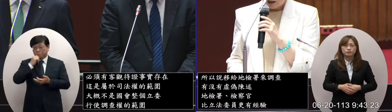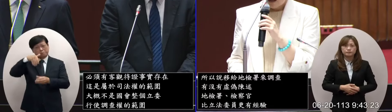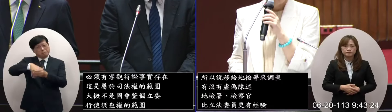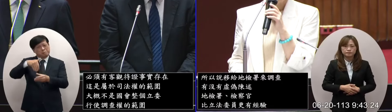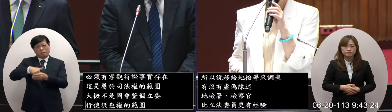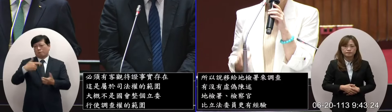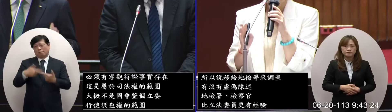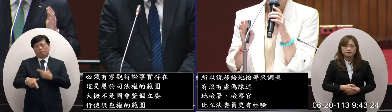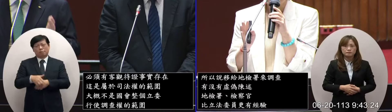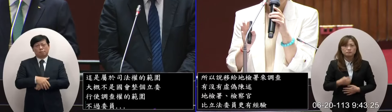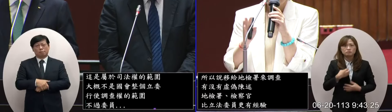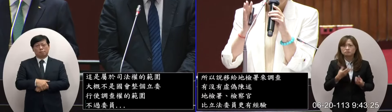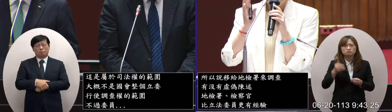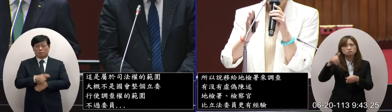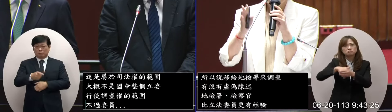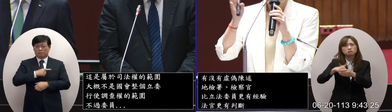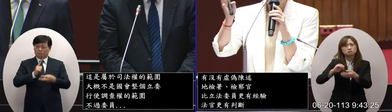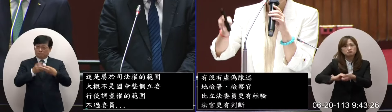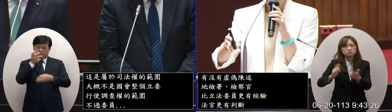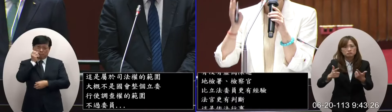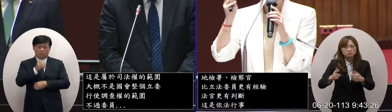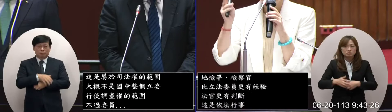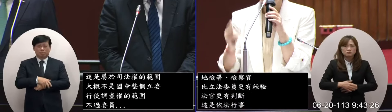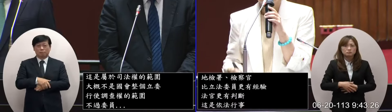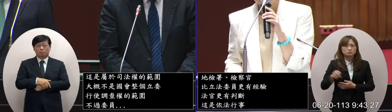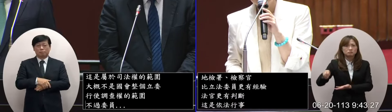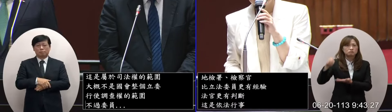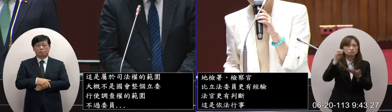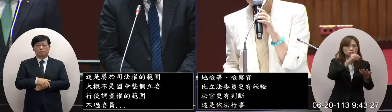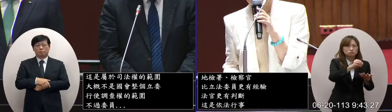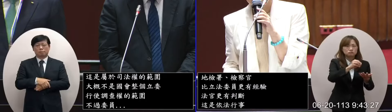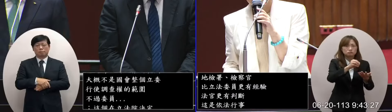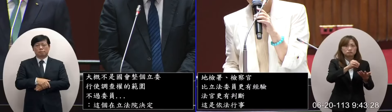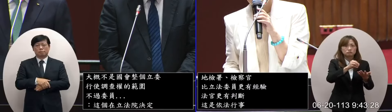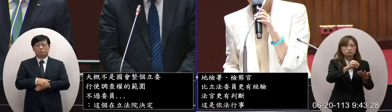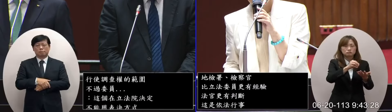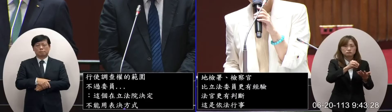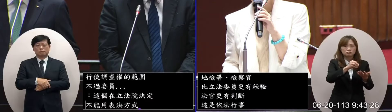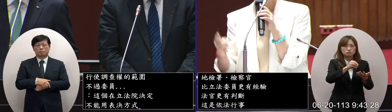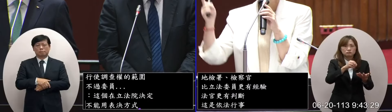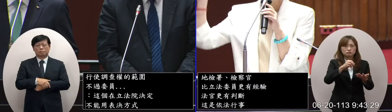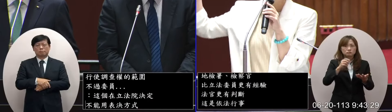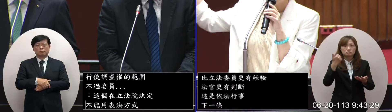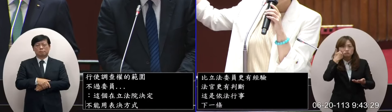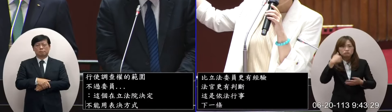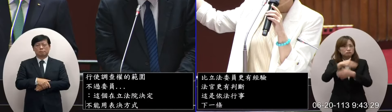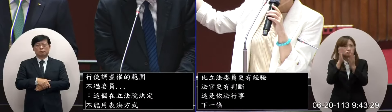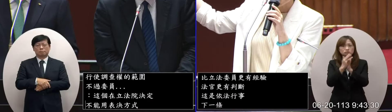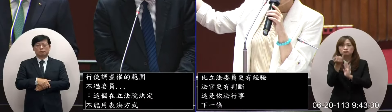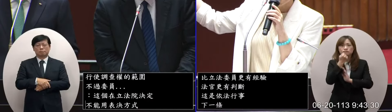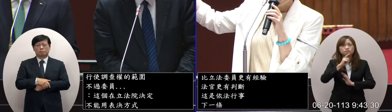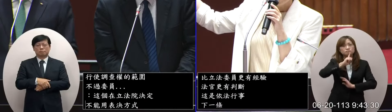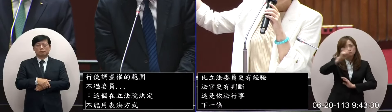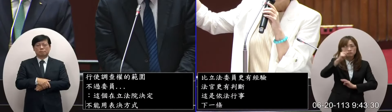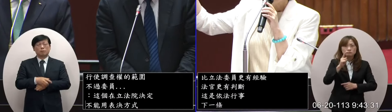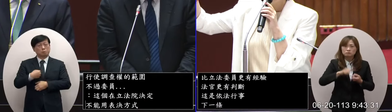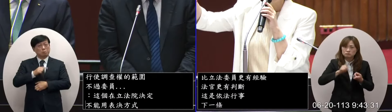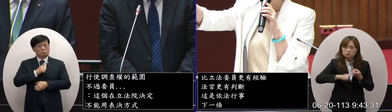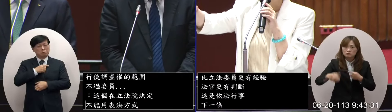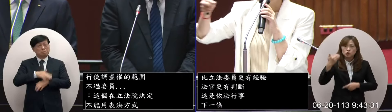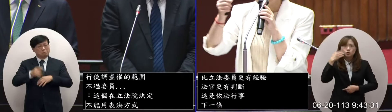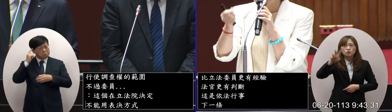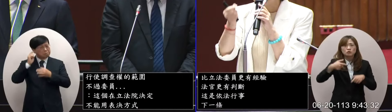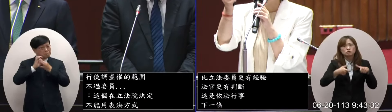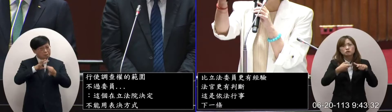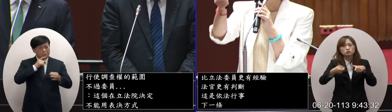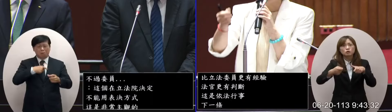表决的方式啊。 我没有表决，这是 非常主观。 我们把他移送，任何人都可以告发，不是吗？ 不是用一个人。 如果今天这是条公诉罪， 我会连 一